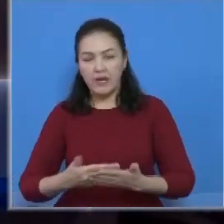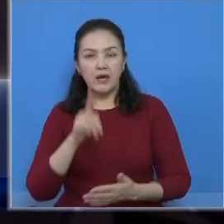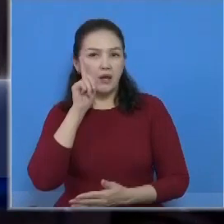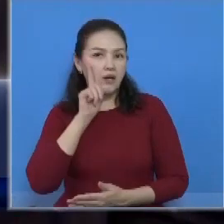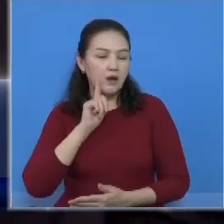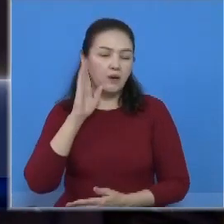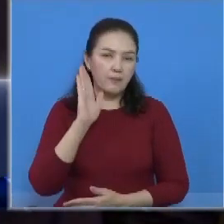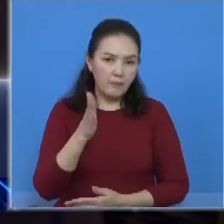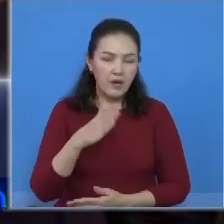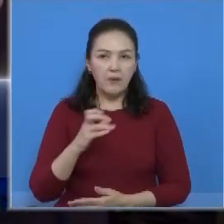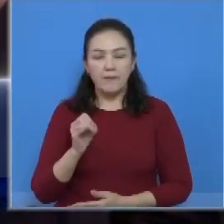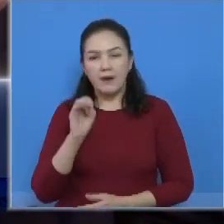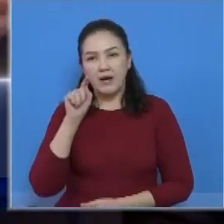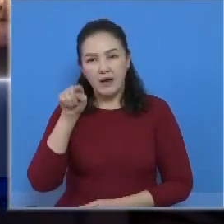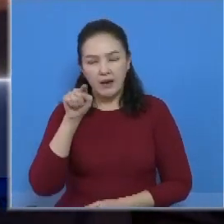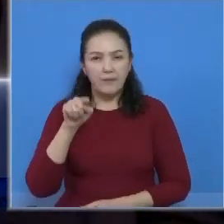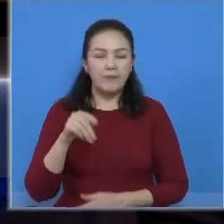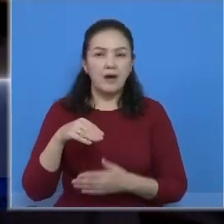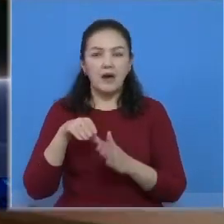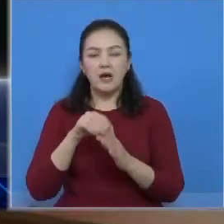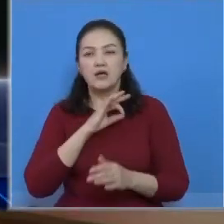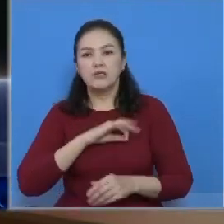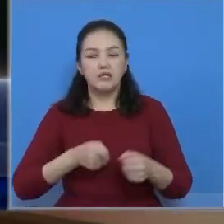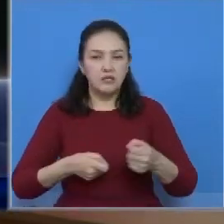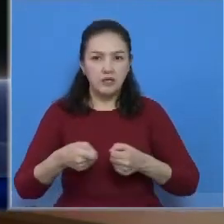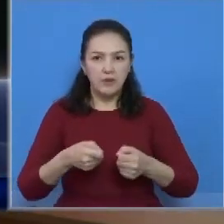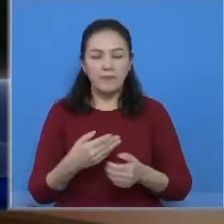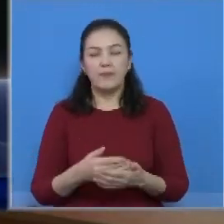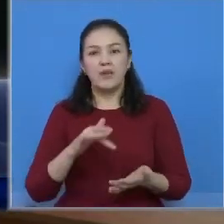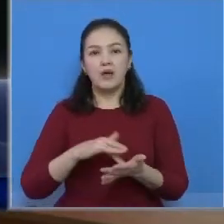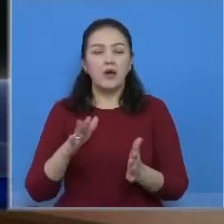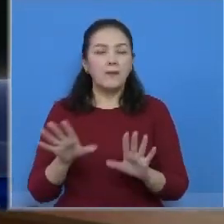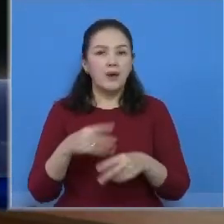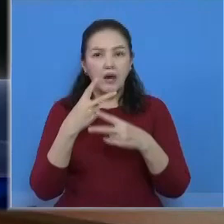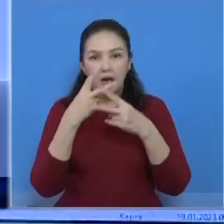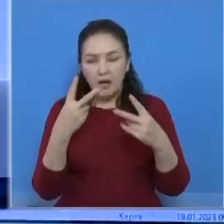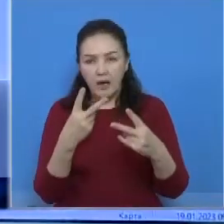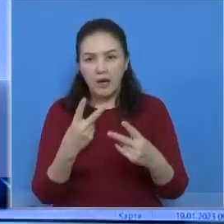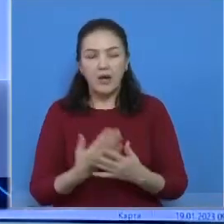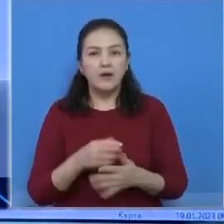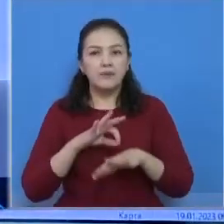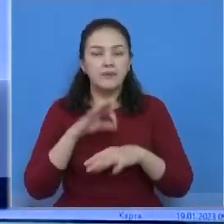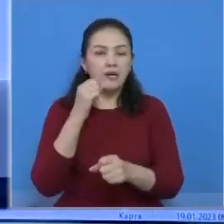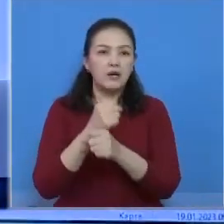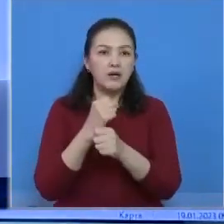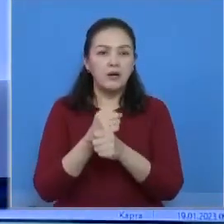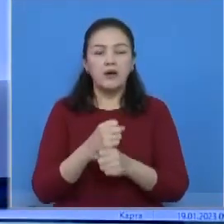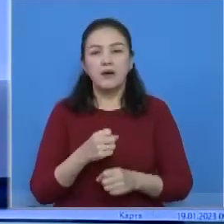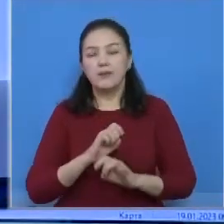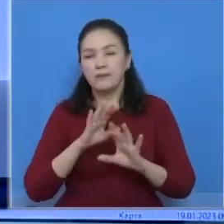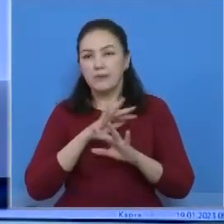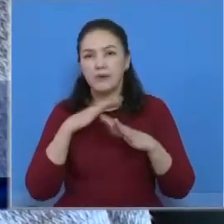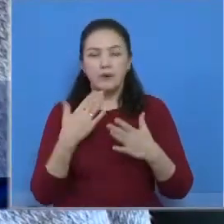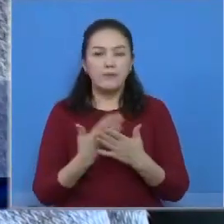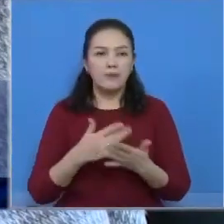ыңғайлы болсын деп батырма арқылы басқарылатын қондырғы қойдық. Орталықтың бар мүмкіндігі көрсетілді. Алайда атқарылған жұмыс ауыз толтырып айтарлықтай